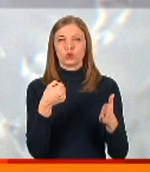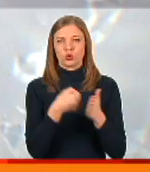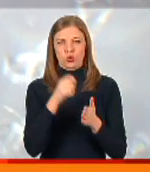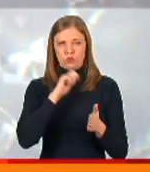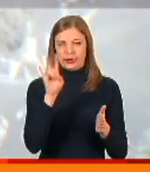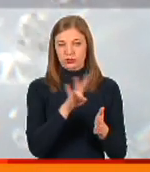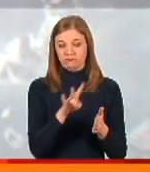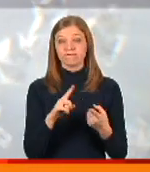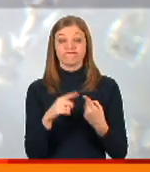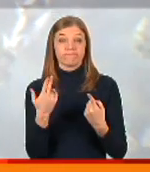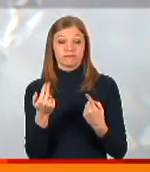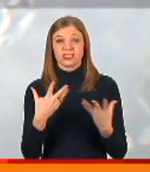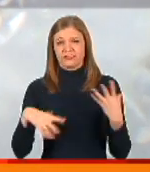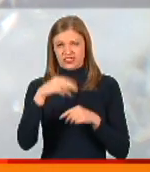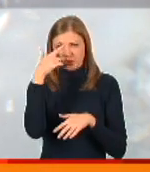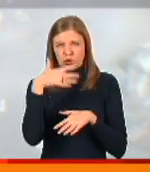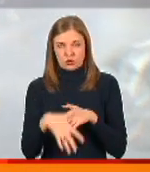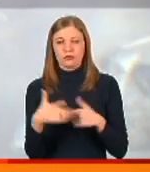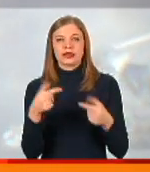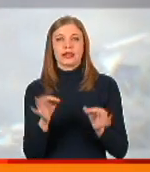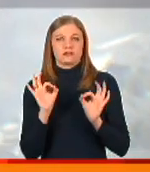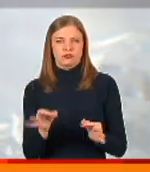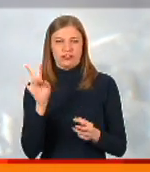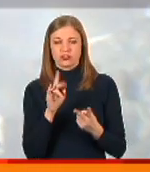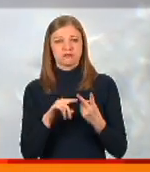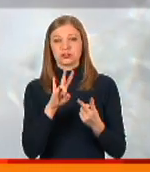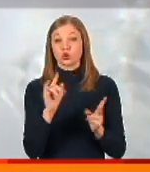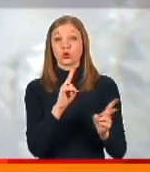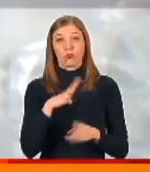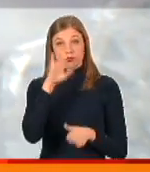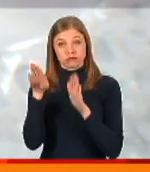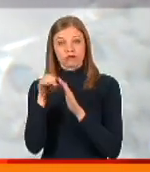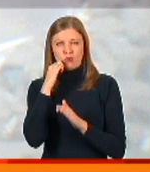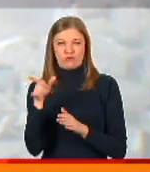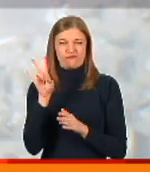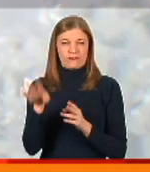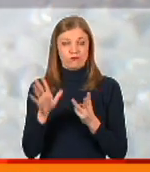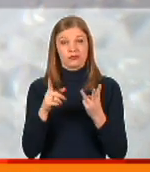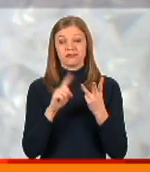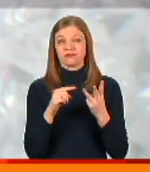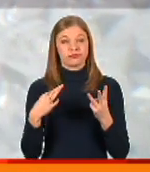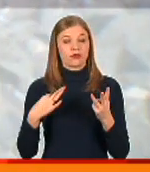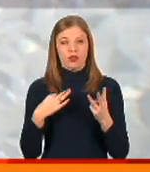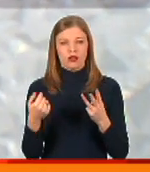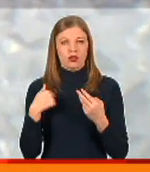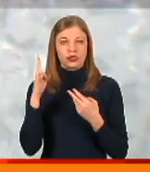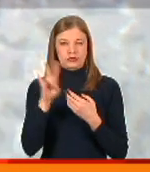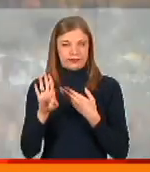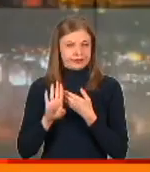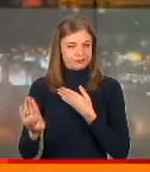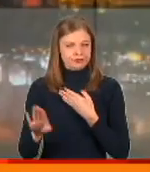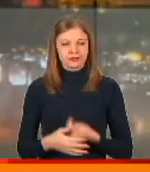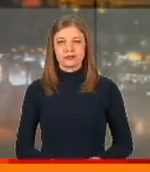ПЦУ? Так, всі вже розуміють, де справжня церква, ні. Хто був під Москвою, там і залишиться. Байдуже, я далекий від